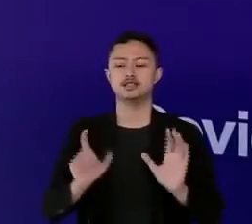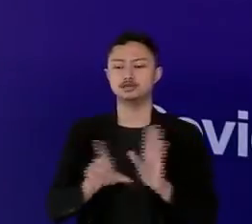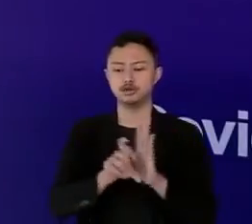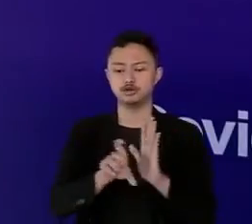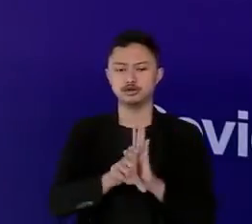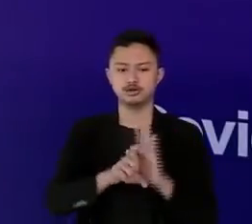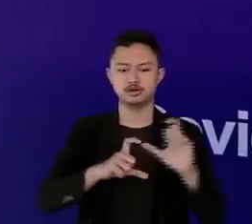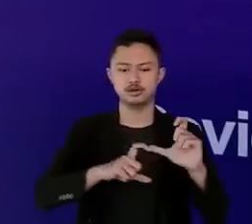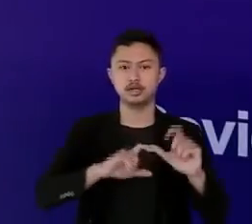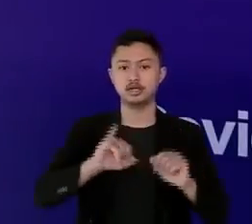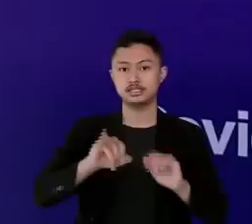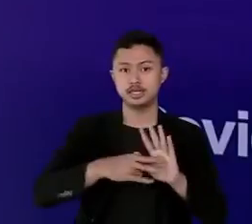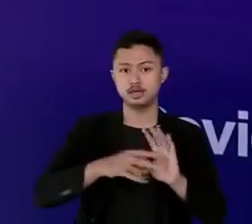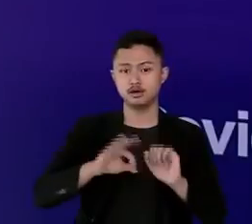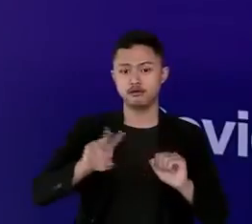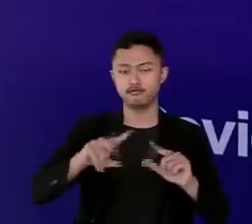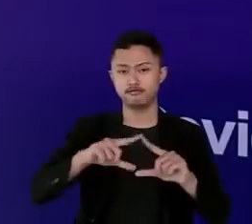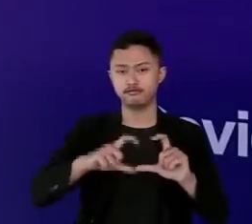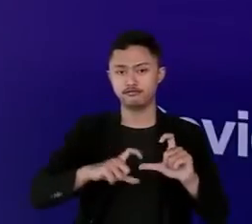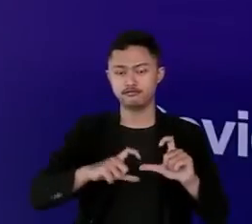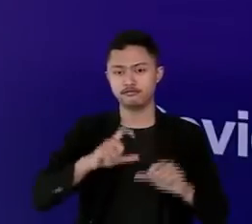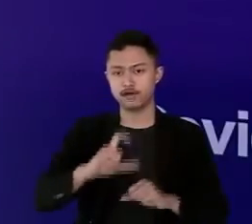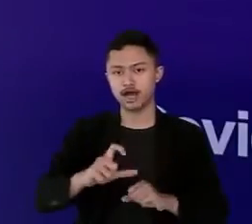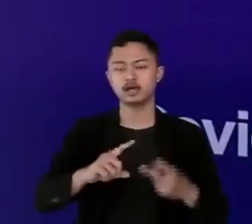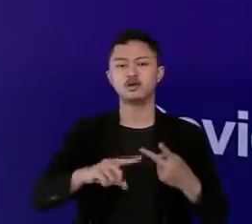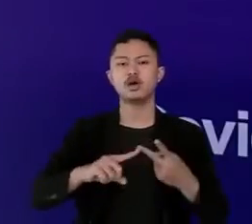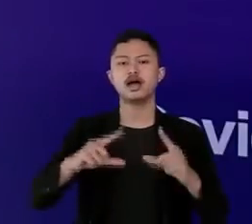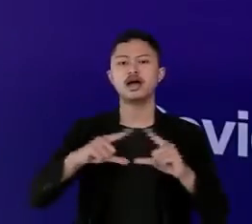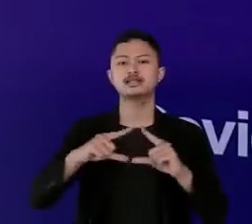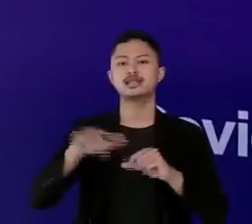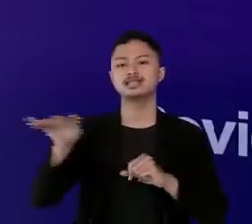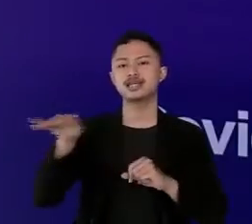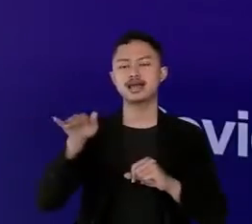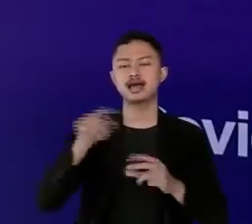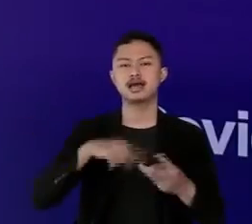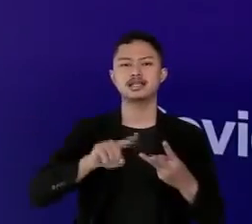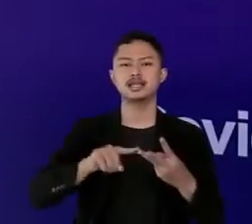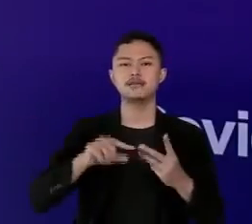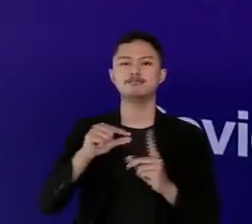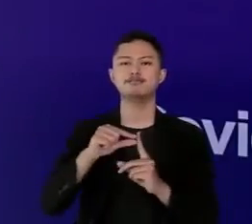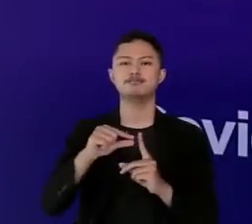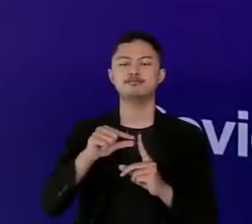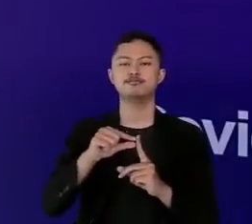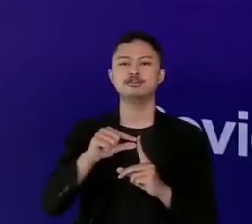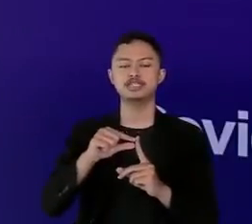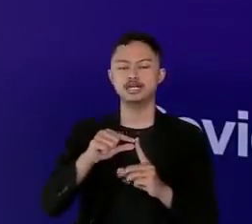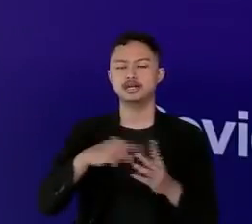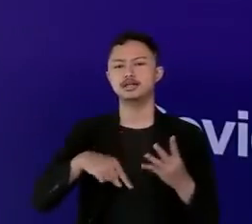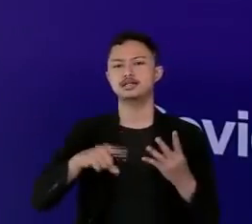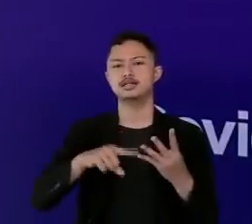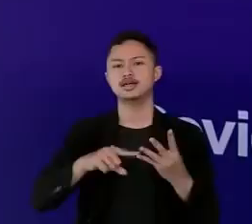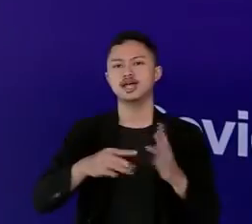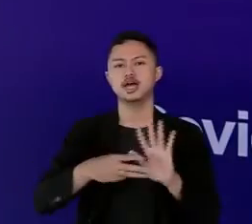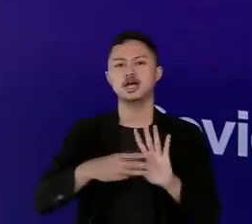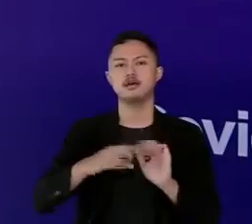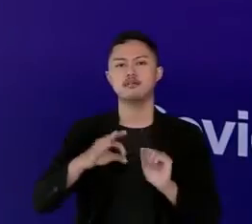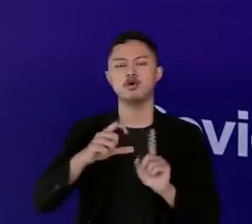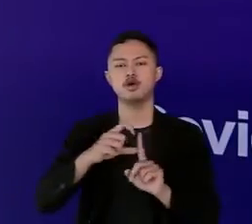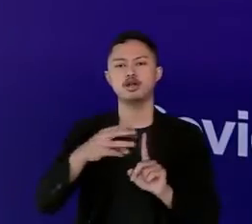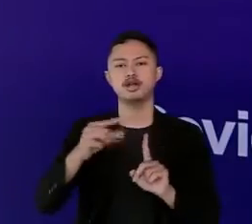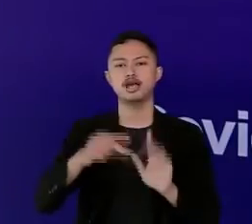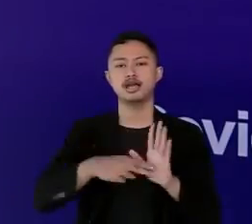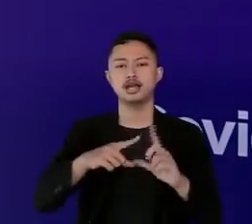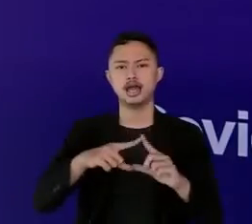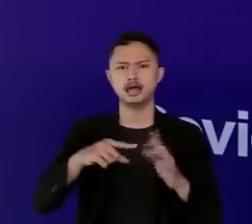Ada si novak dulu Asra Janeta sekarang sudah masuk faizer Udur moderna dan juga ada si novam